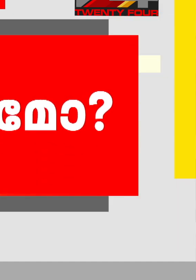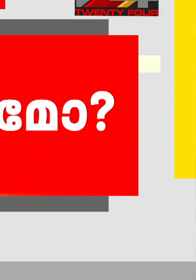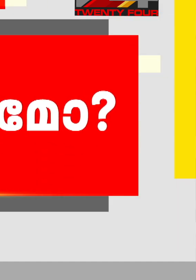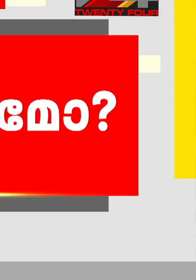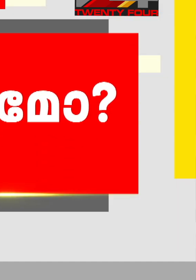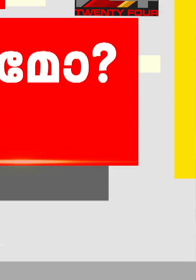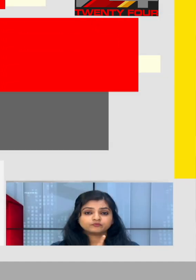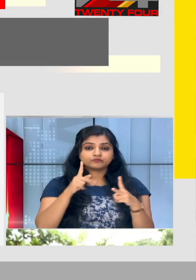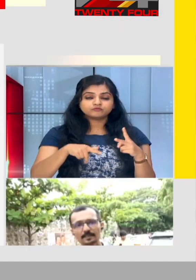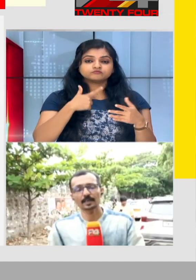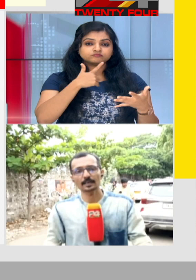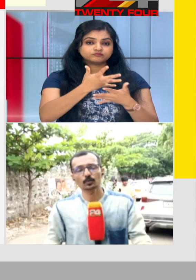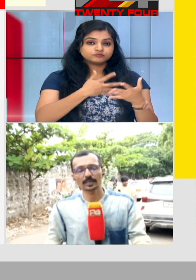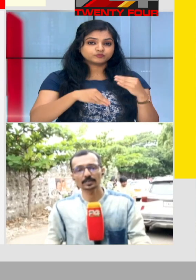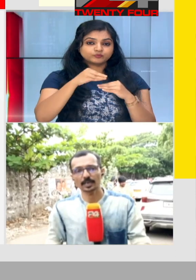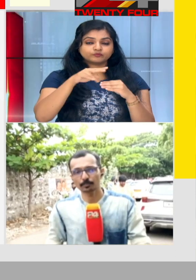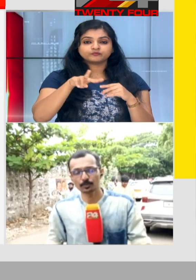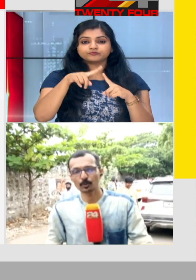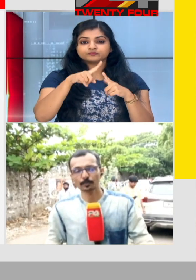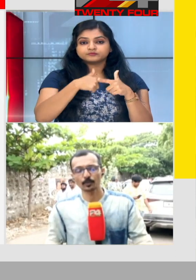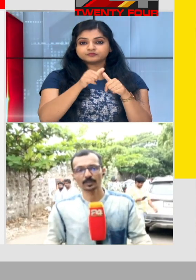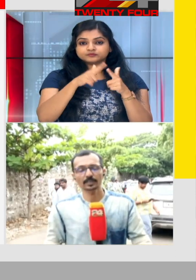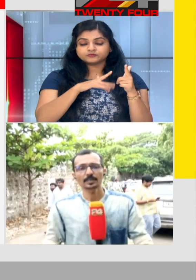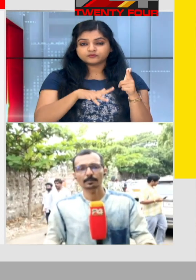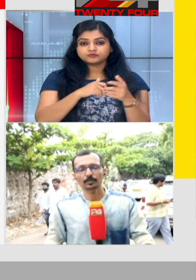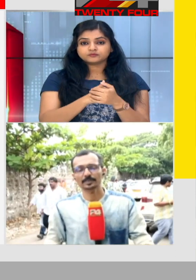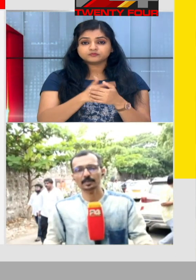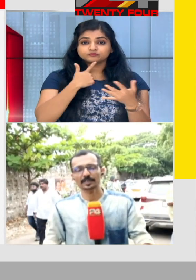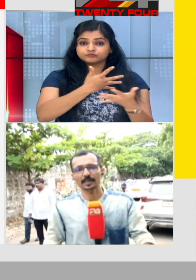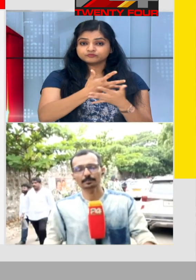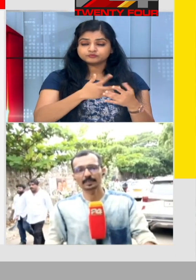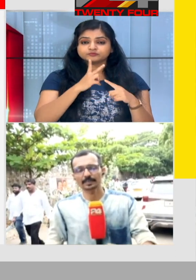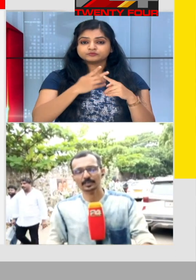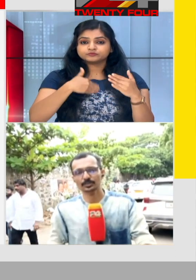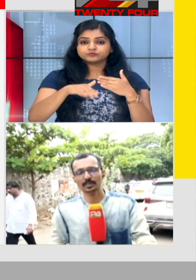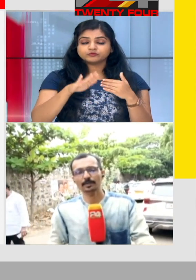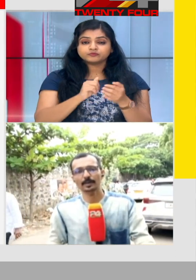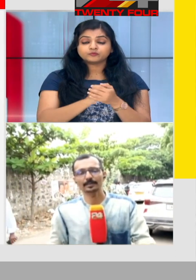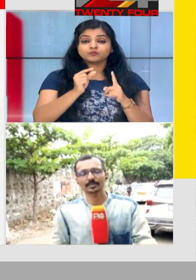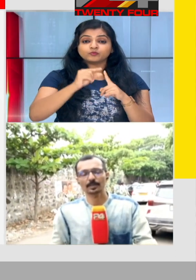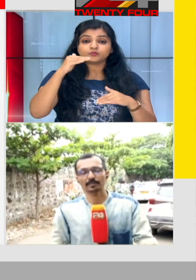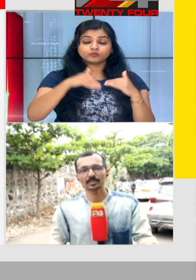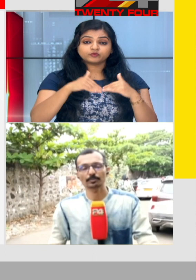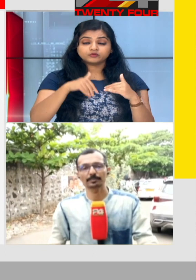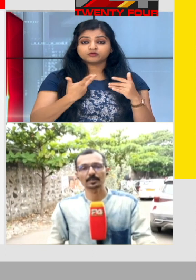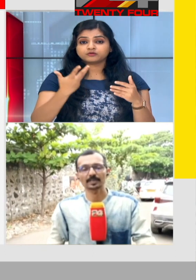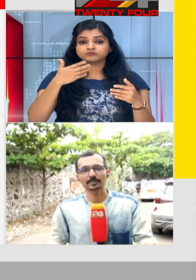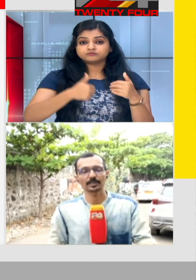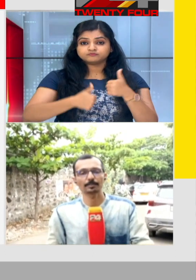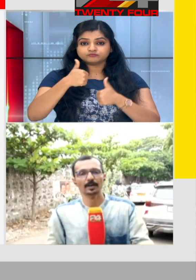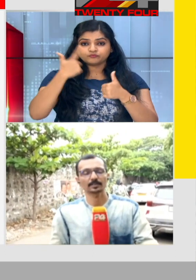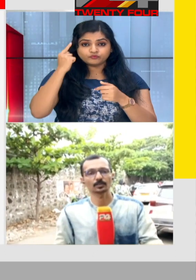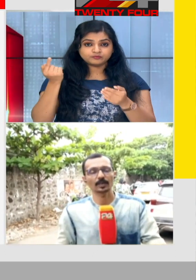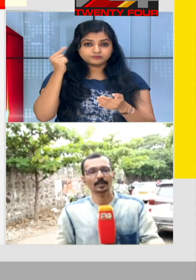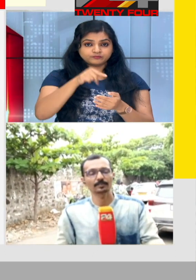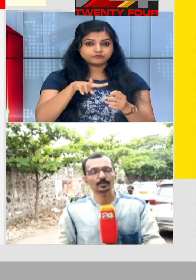ചോദിക്കുന്നുണ്ട്. എന്തായാലും ആ തരത്തിലാണ് കൂടിക്കാഴ്ച മുന്നോട്ട് പോകുന്നത്. മറ്റൊരു പ്രധാനപ്പെട്ട കാര്യം, ഈ രാഷ്ട്രീയ പ്രവേശനവുമായി ബന്ധപ്പെട്ട് വിജയുടെ